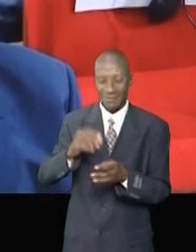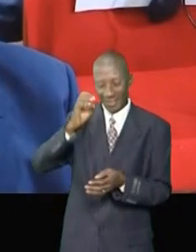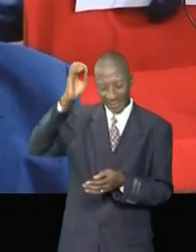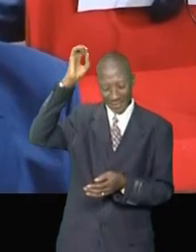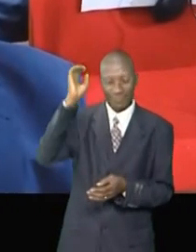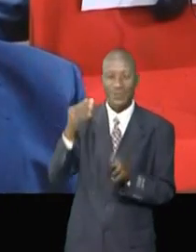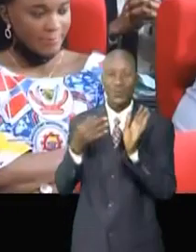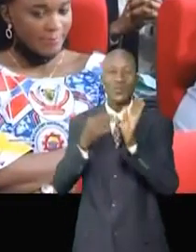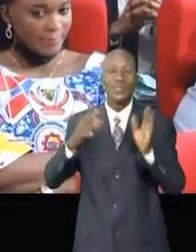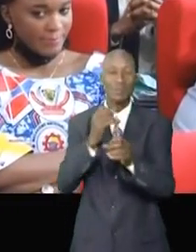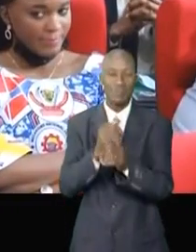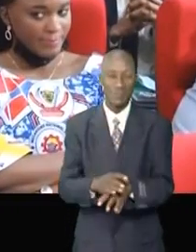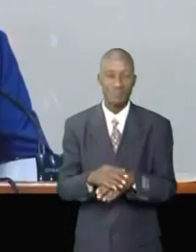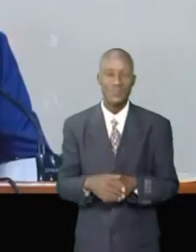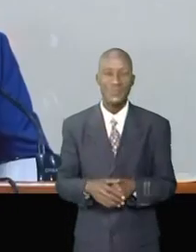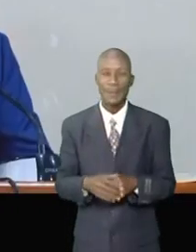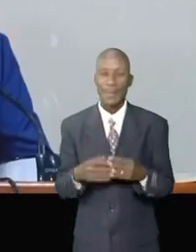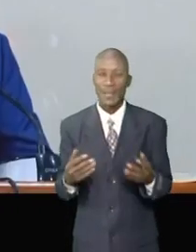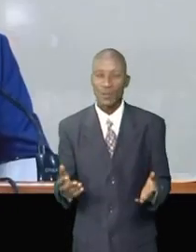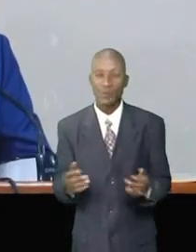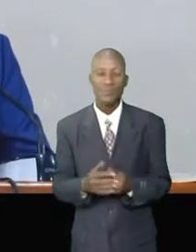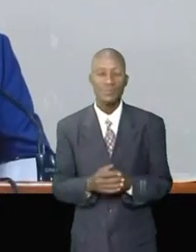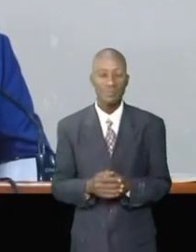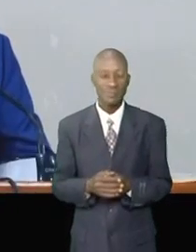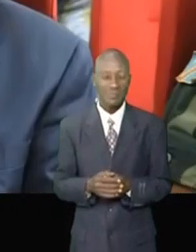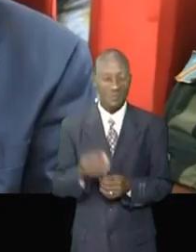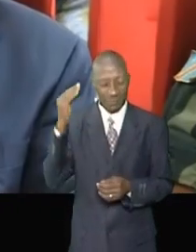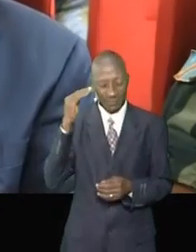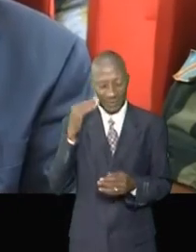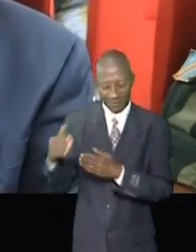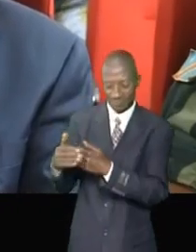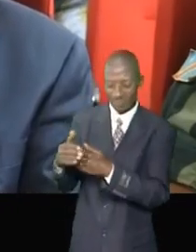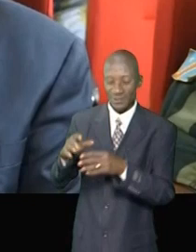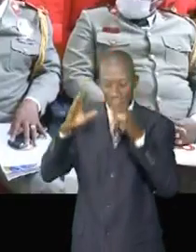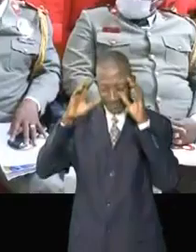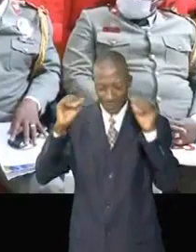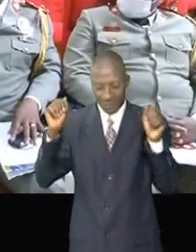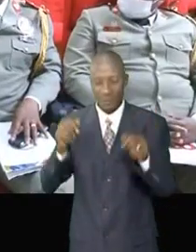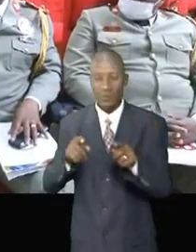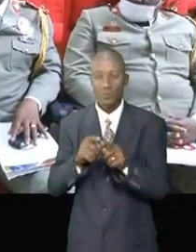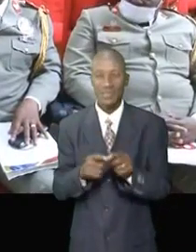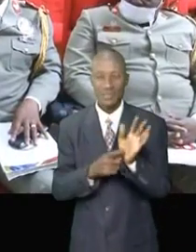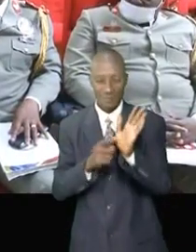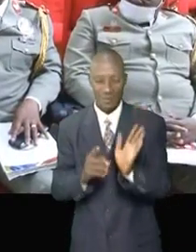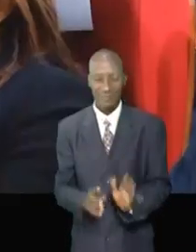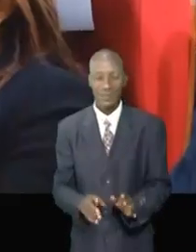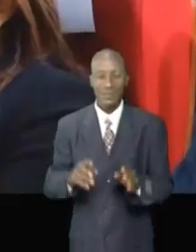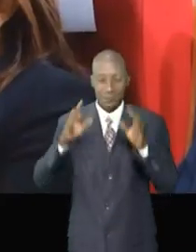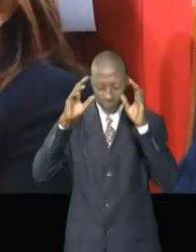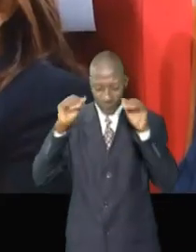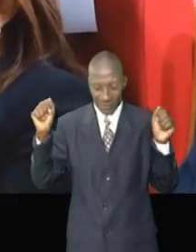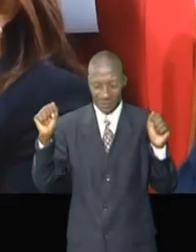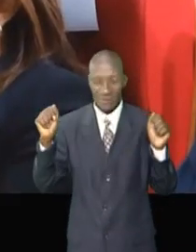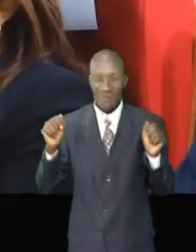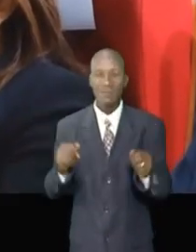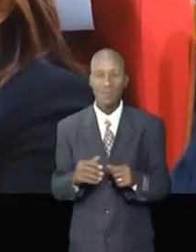Rouge de l'hôtel du gouvernement en présence d'André Kabanda, ministre près le président de la République et représentant personnel du chef de l'État, se tient